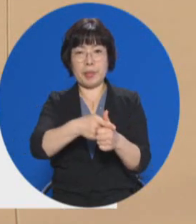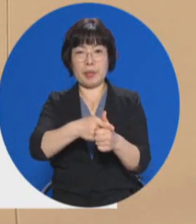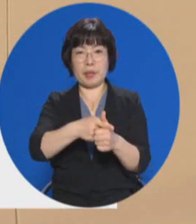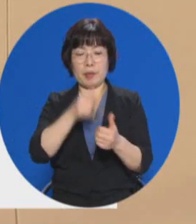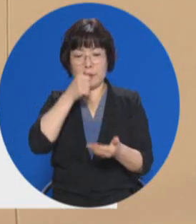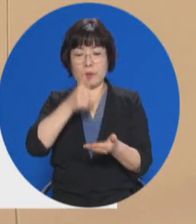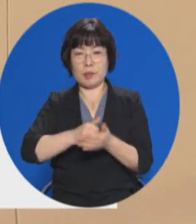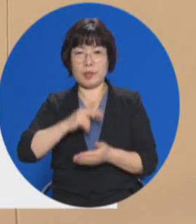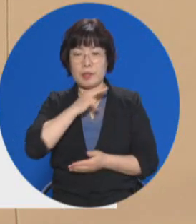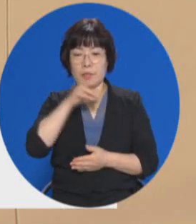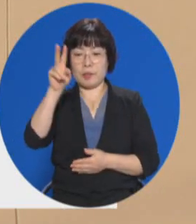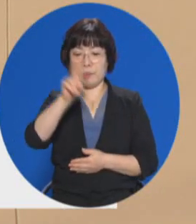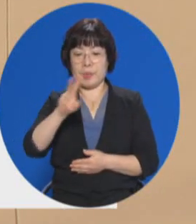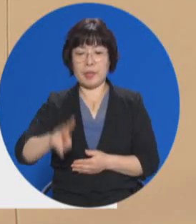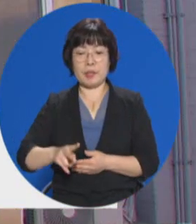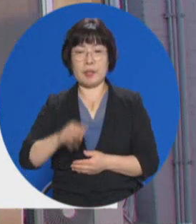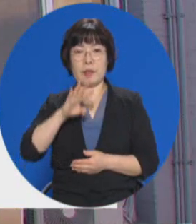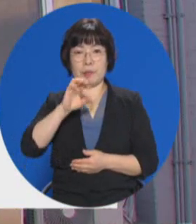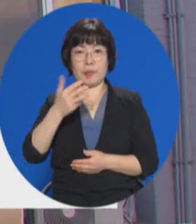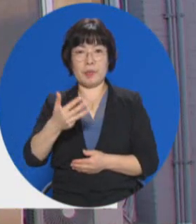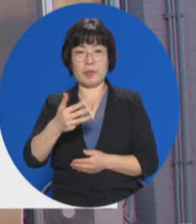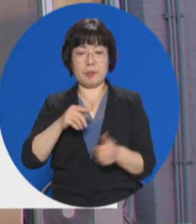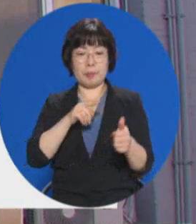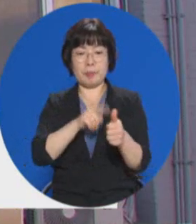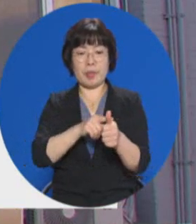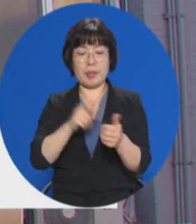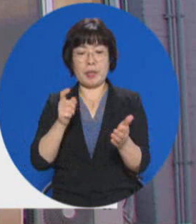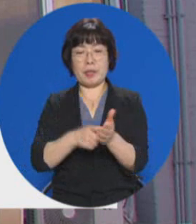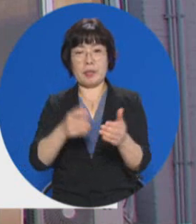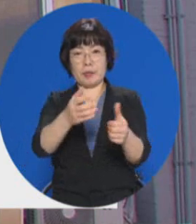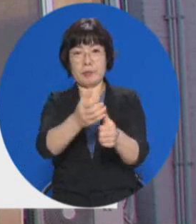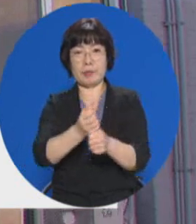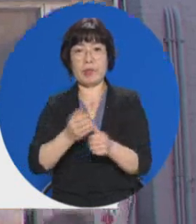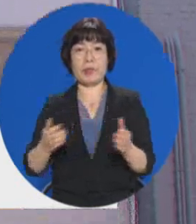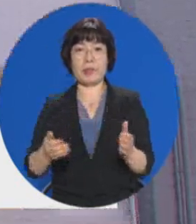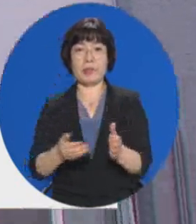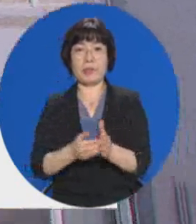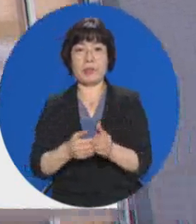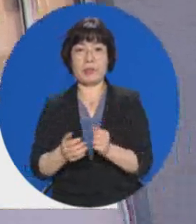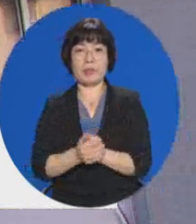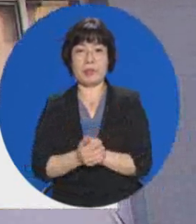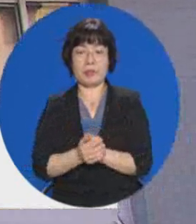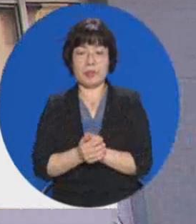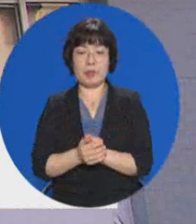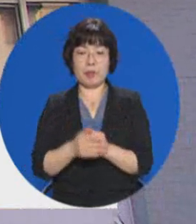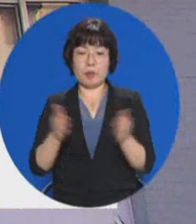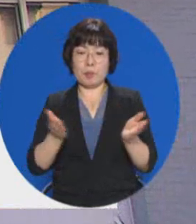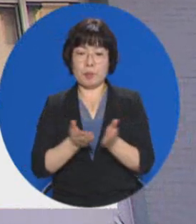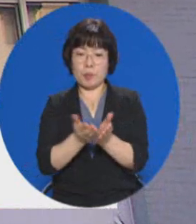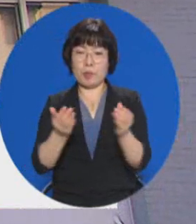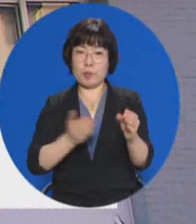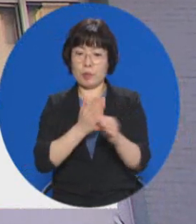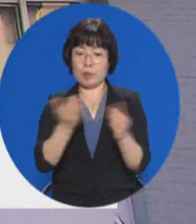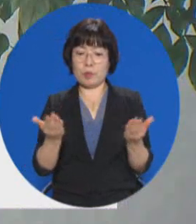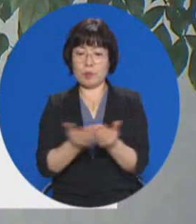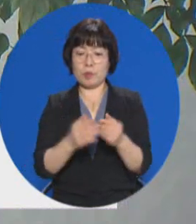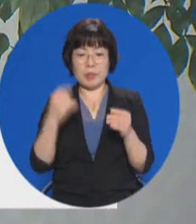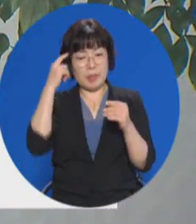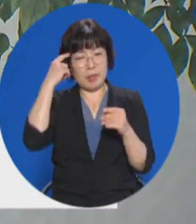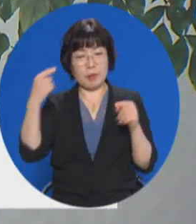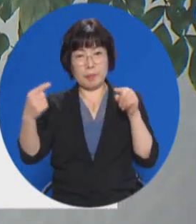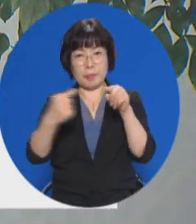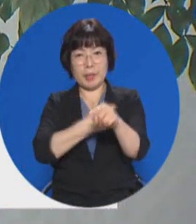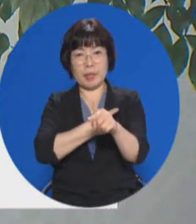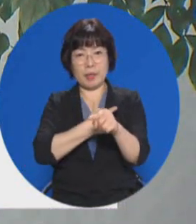혐의로 베트남 국적 48살 A씨를 긴급 체포했습니다. 해경은 조업을 하다 의견이 충돌하면서